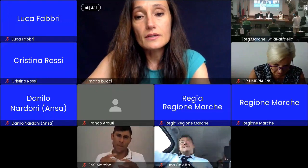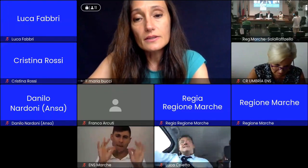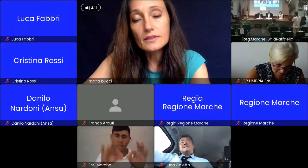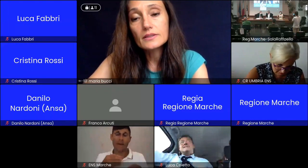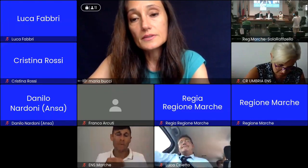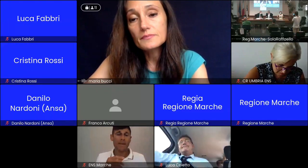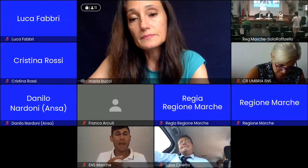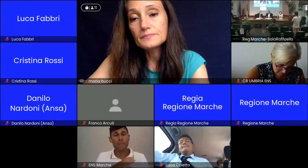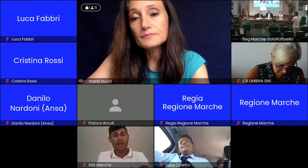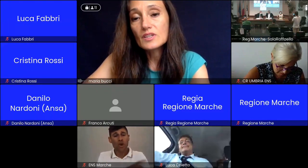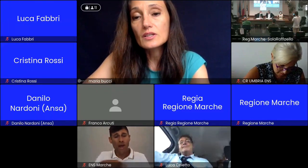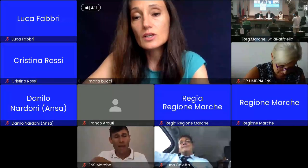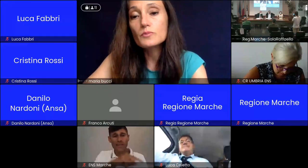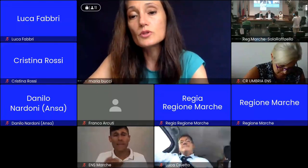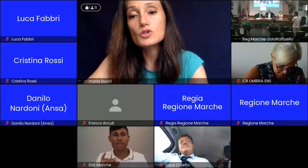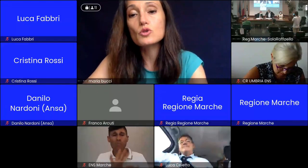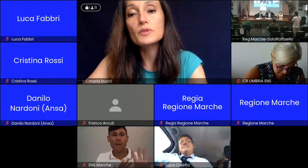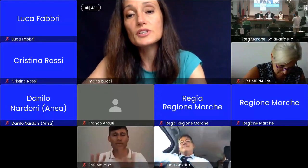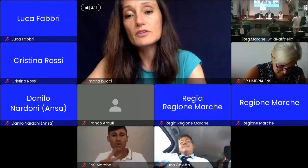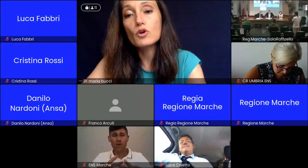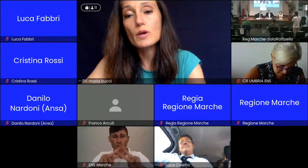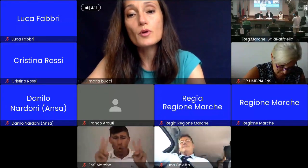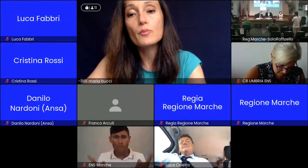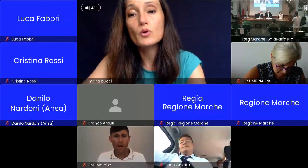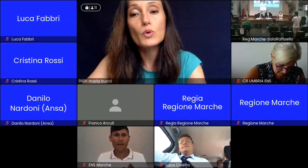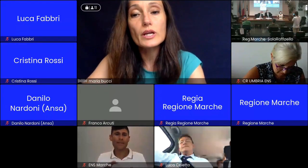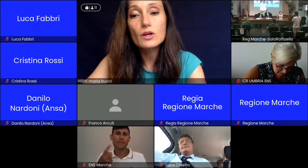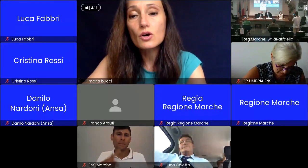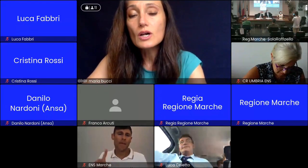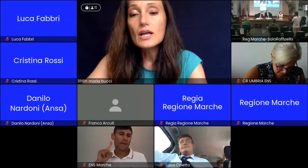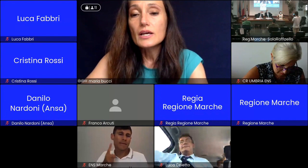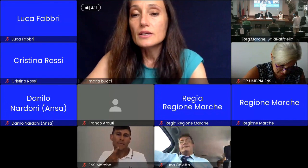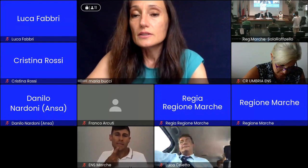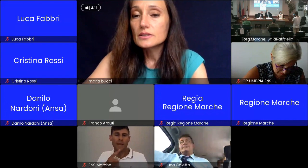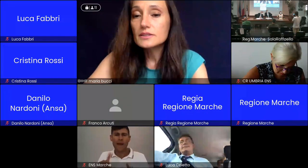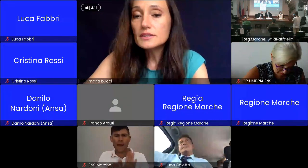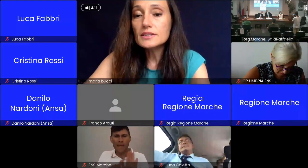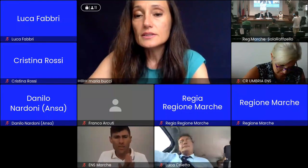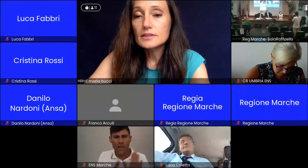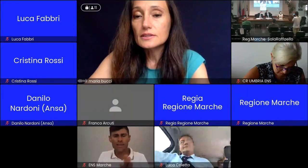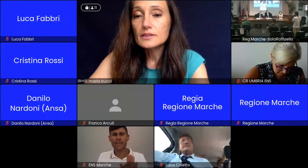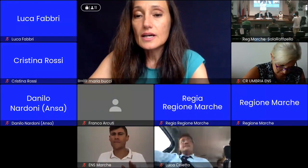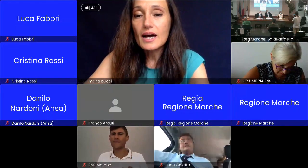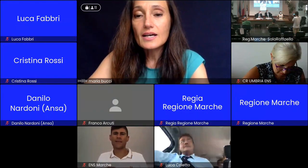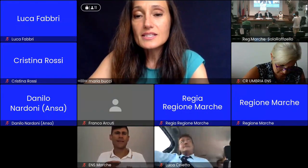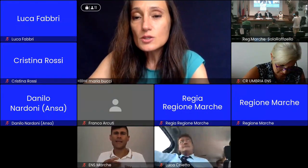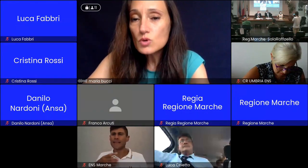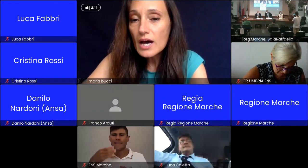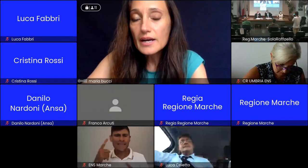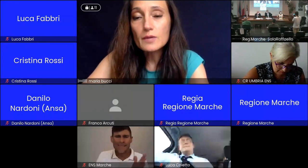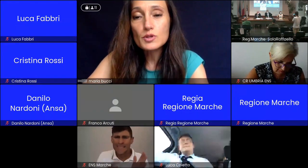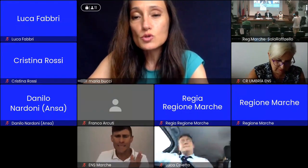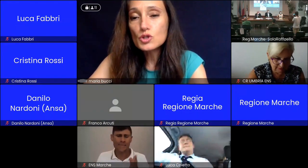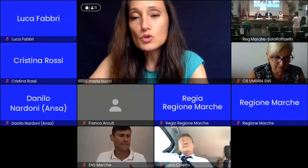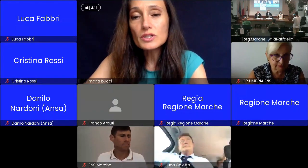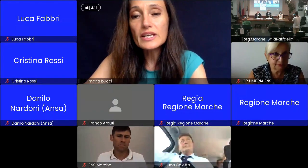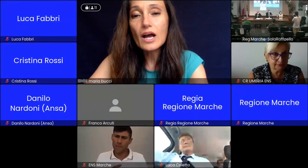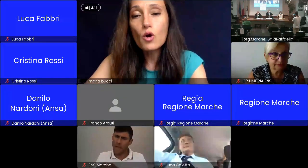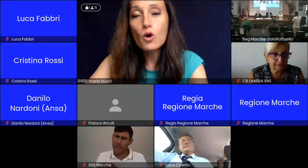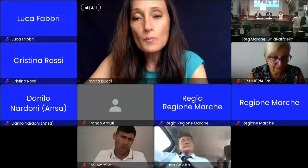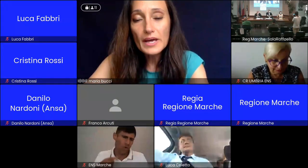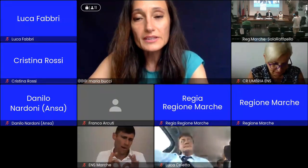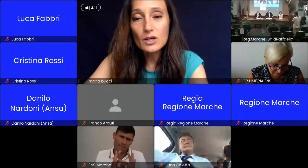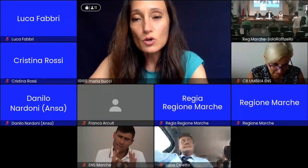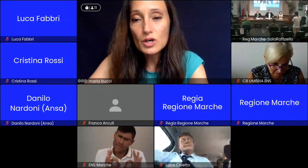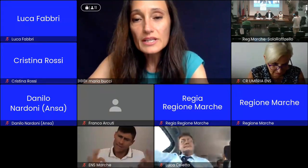e il nostro obiettivo è proprio quello di assicurare alle persone sorde